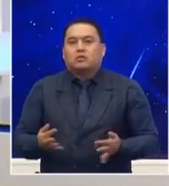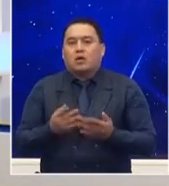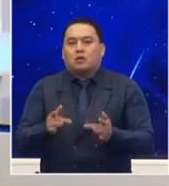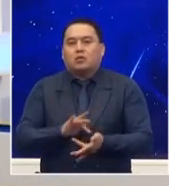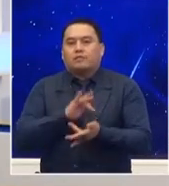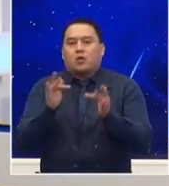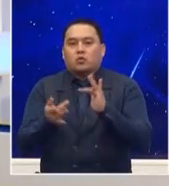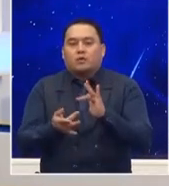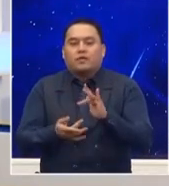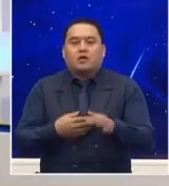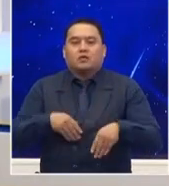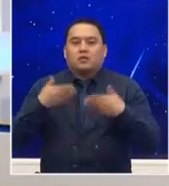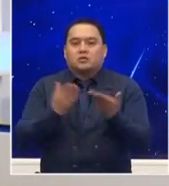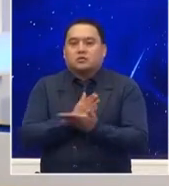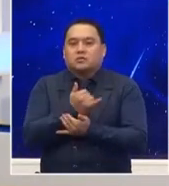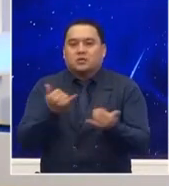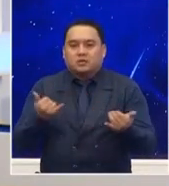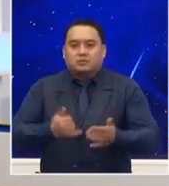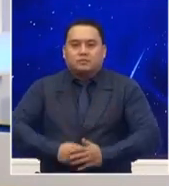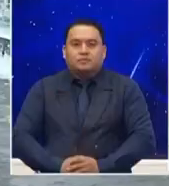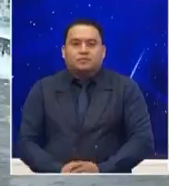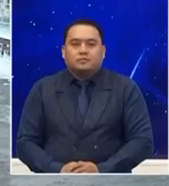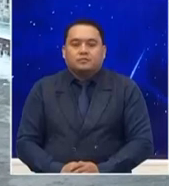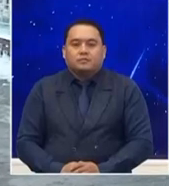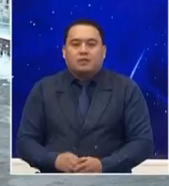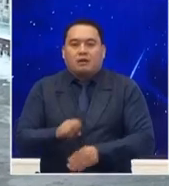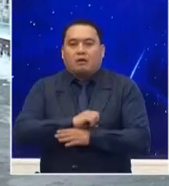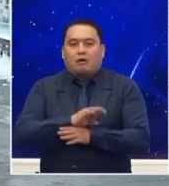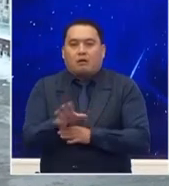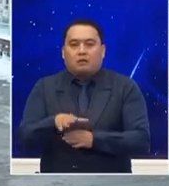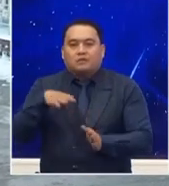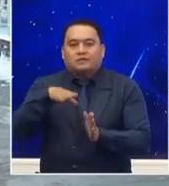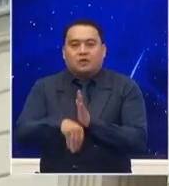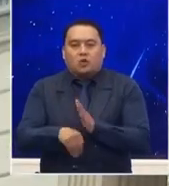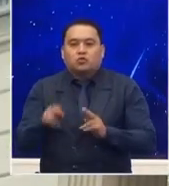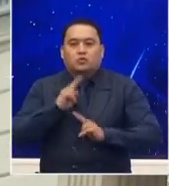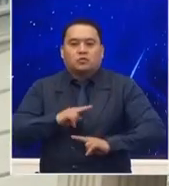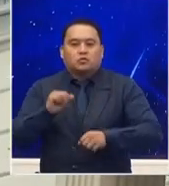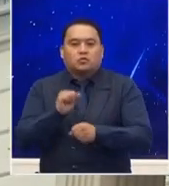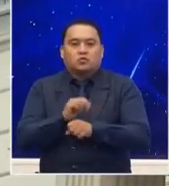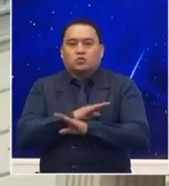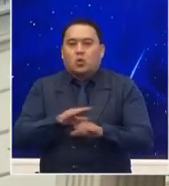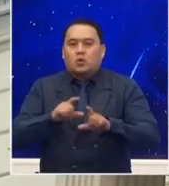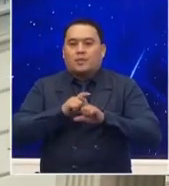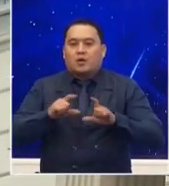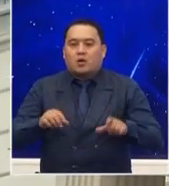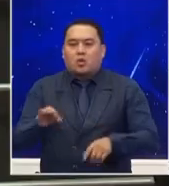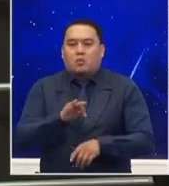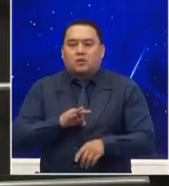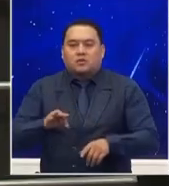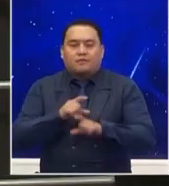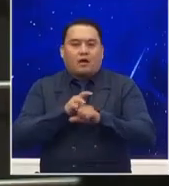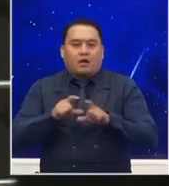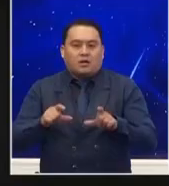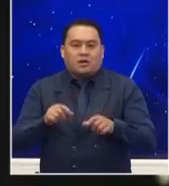ережелерді сақтай отырып, халыққа қызмет етіп келеді. Карантиндік шектеулер енгізілгеннен бері жұмысын тоқтатпаған мекеменің бірі облыстық Сәкен